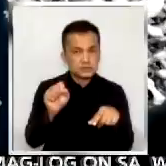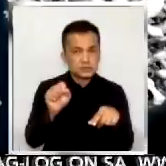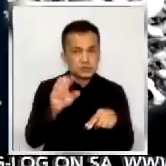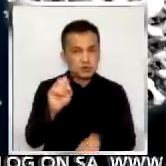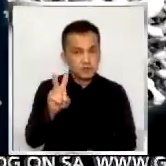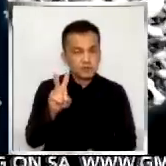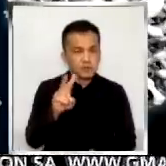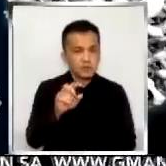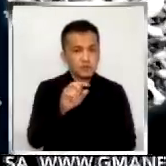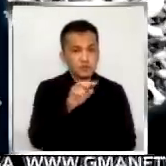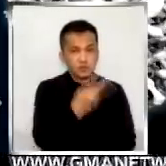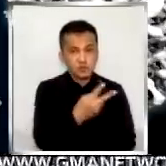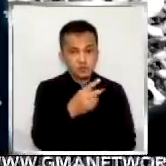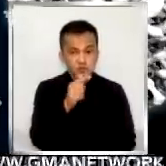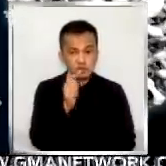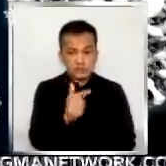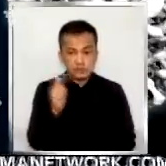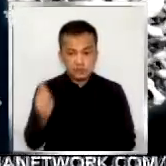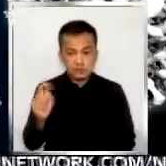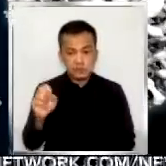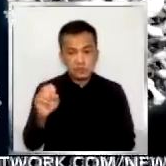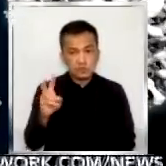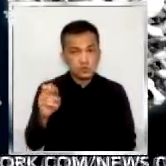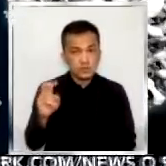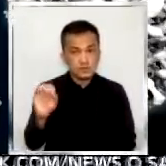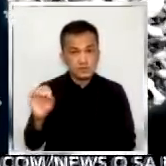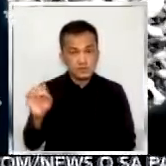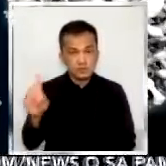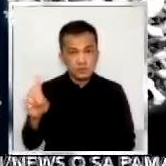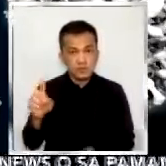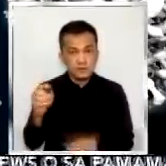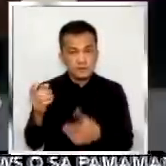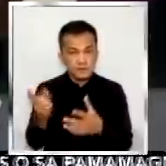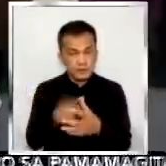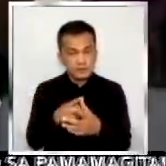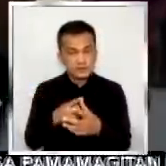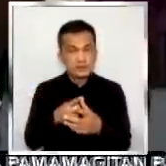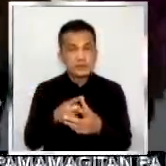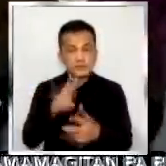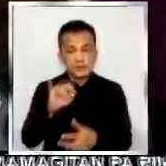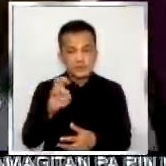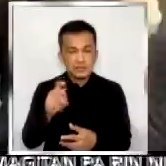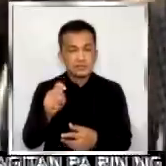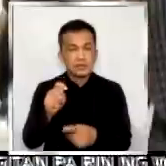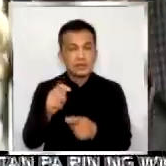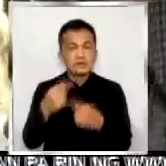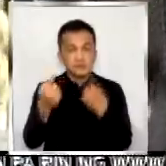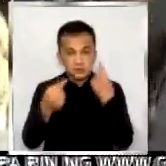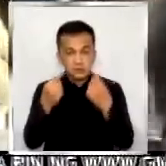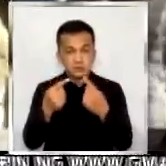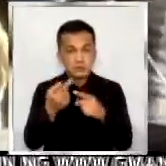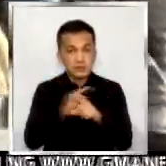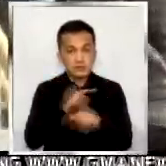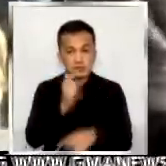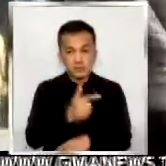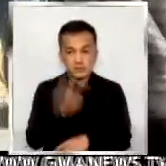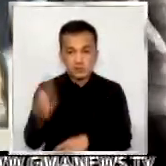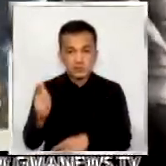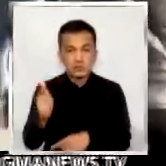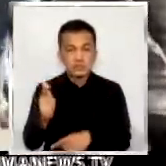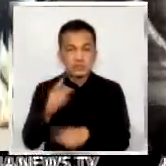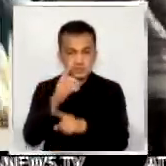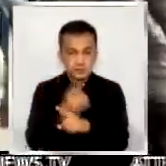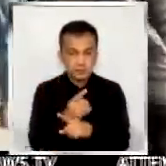2020-1201 o first variant of concern from 2020 December. Meron na rin ito sa Canada at Sweden. Batay sa